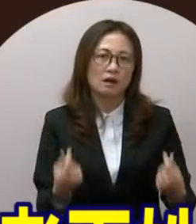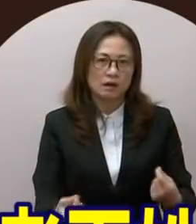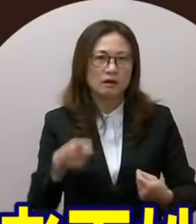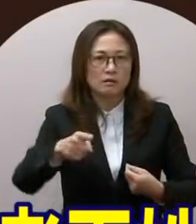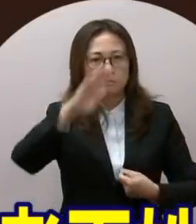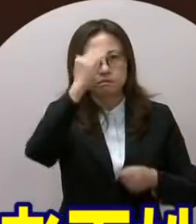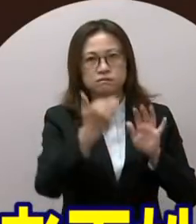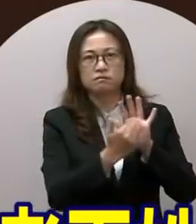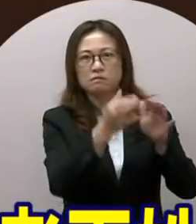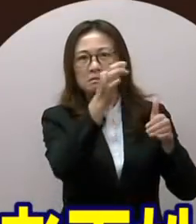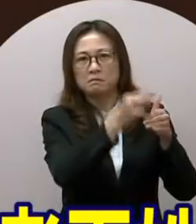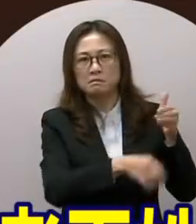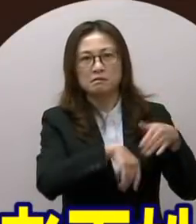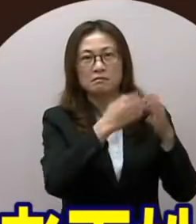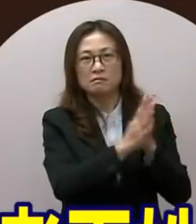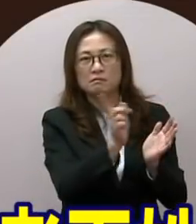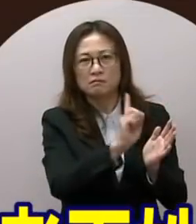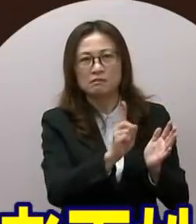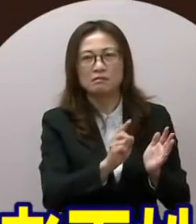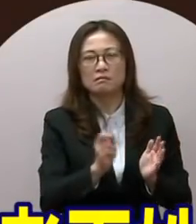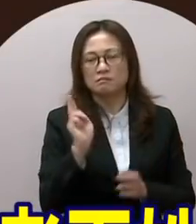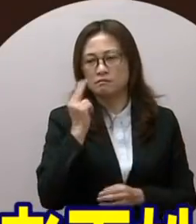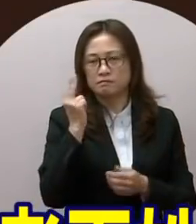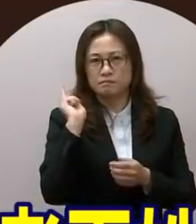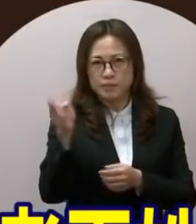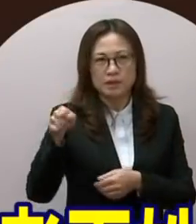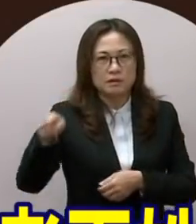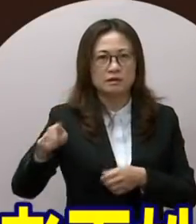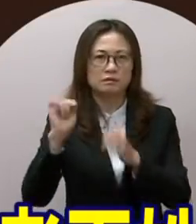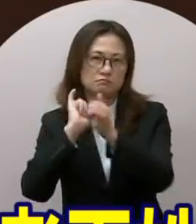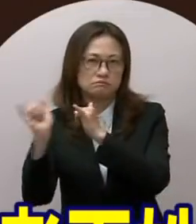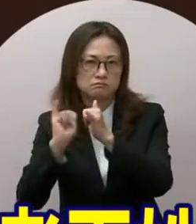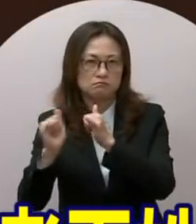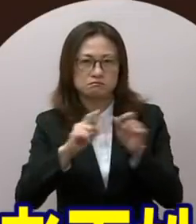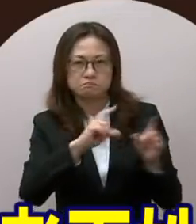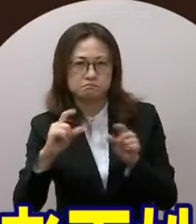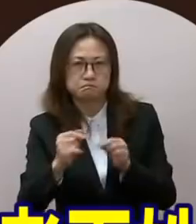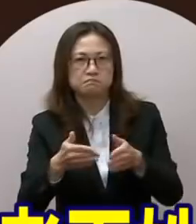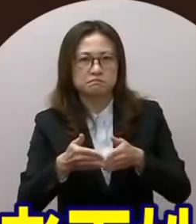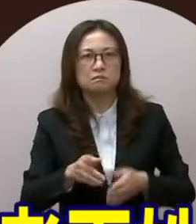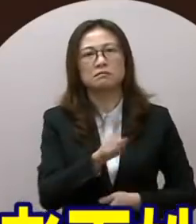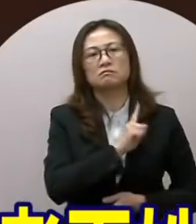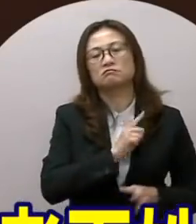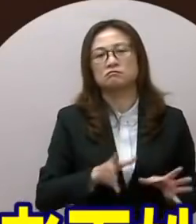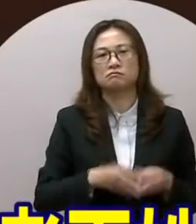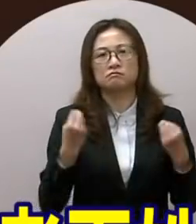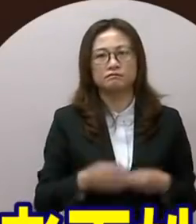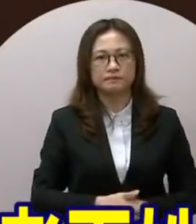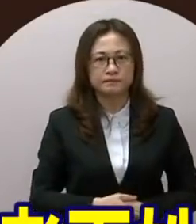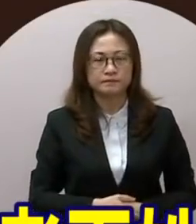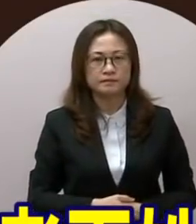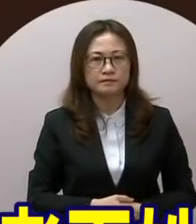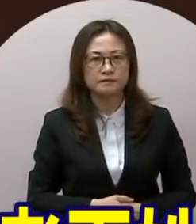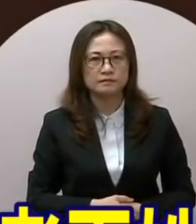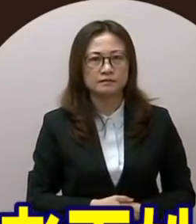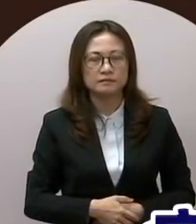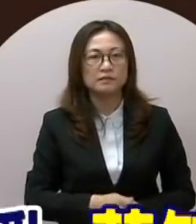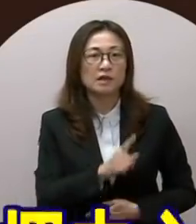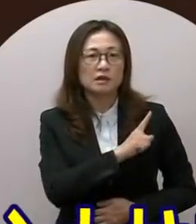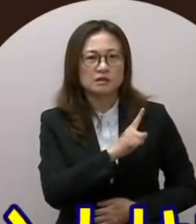给小老百姓们来遵守的。一家之不治，何以天下国家